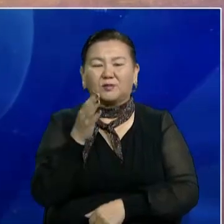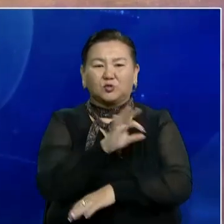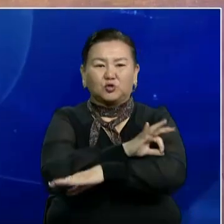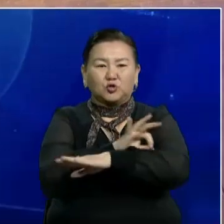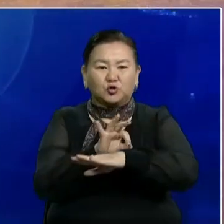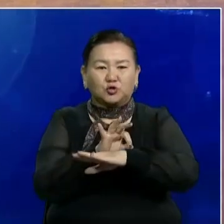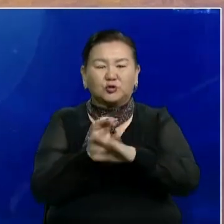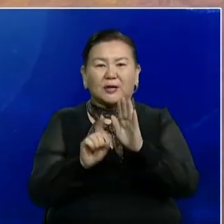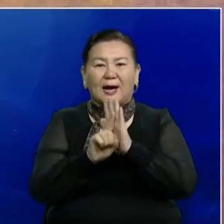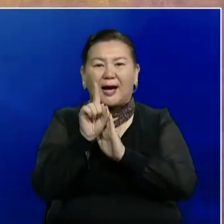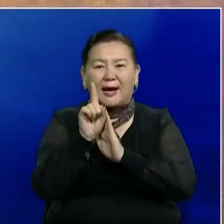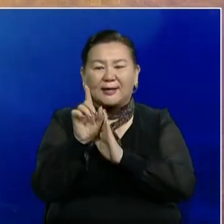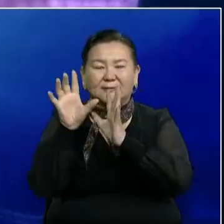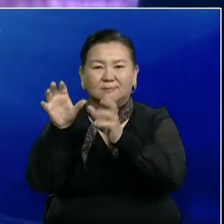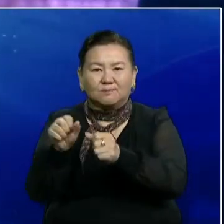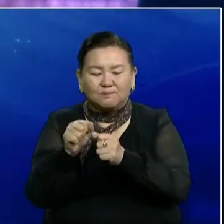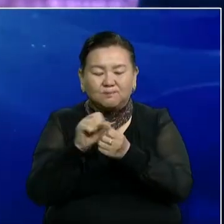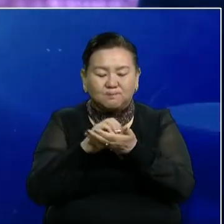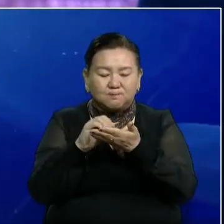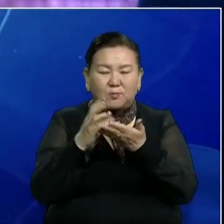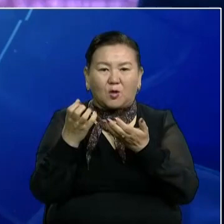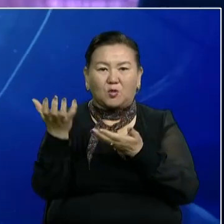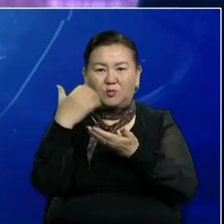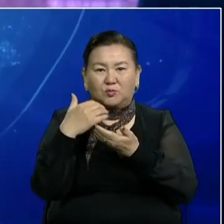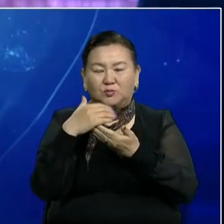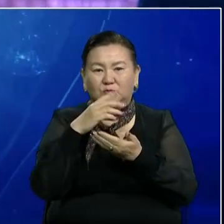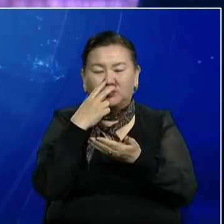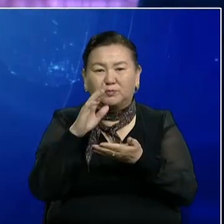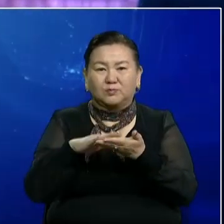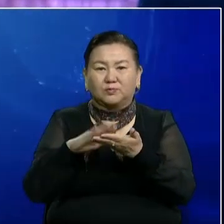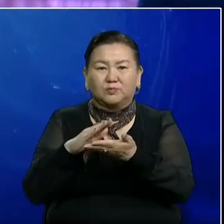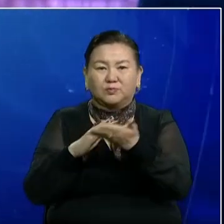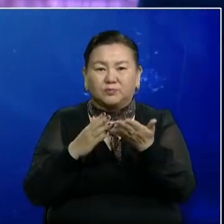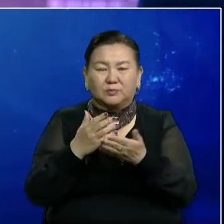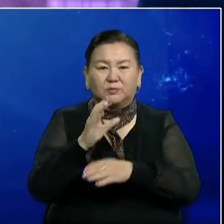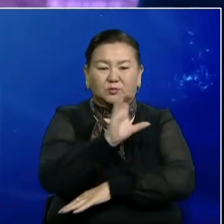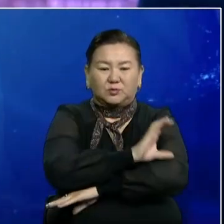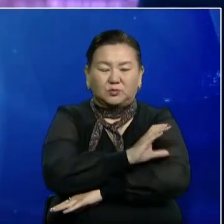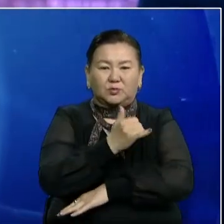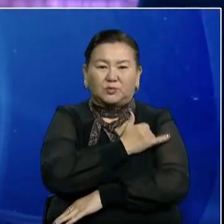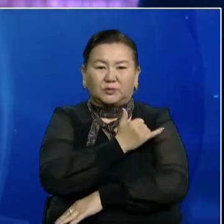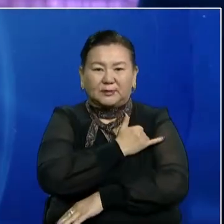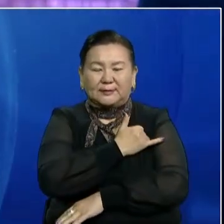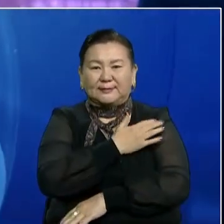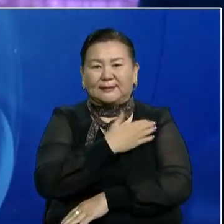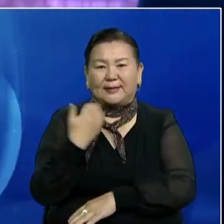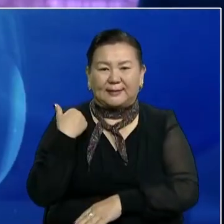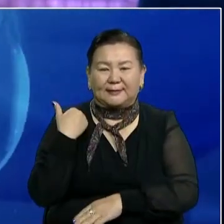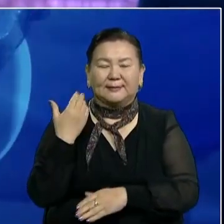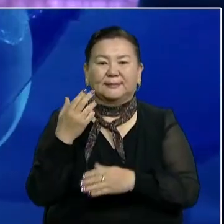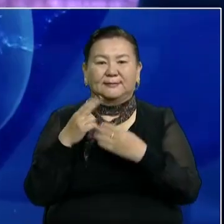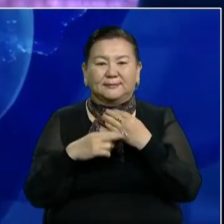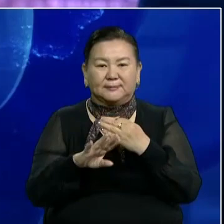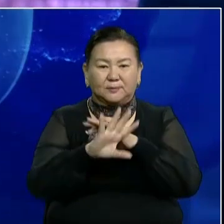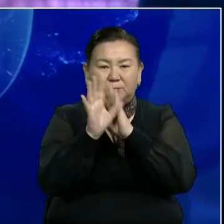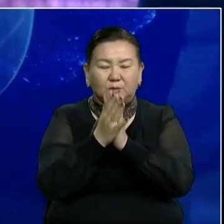ингээд анх ингэж барьж аваад ер нь ингээд их олон хүмүүст танилцуулсан байх нь шүү дээ. Тэгэл одоо шинэ юу гэдэг нь сургуулийнхаа удирдлагуудаас ахуулаад тэгэл цаашаа хурж